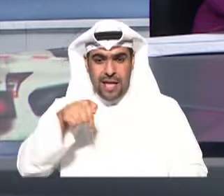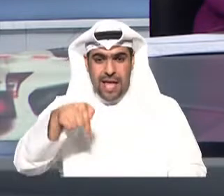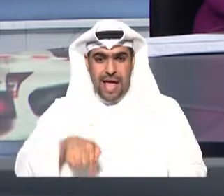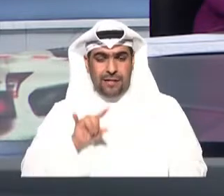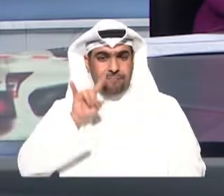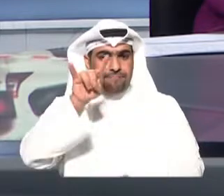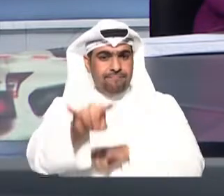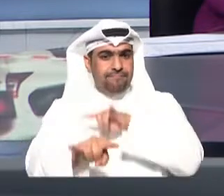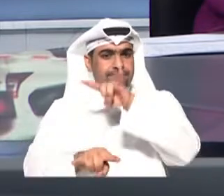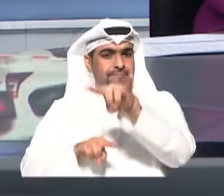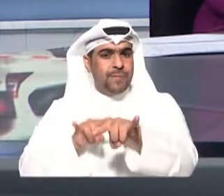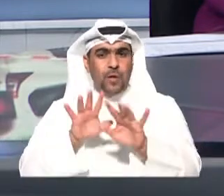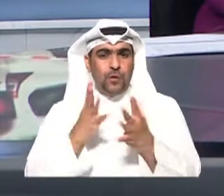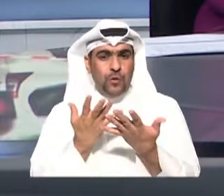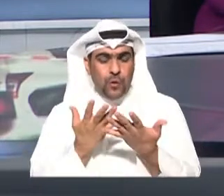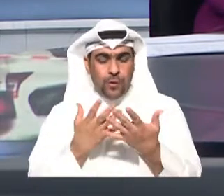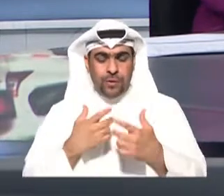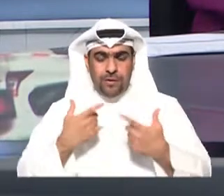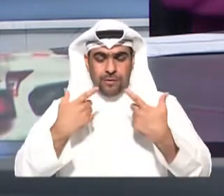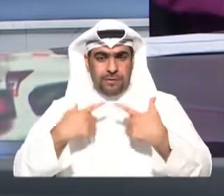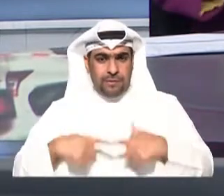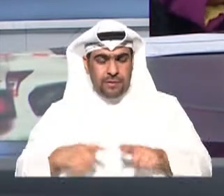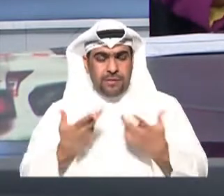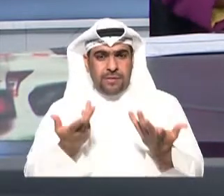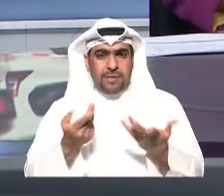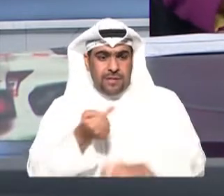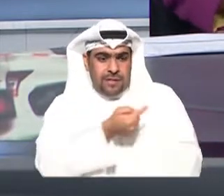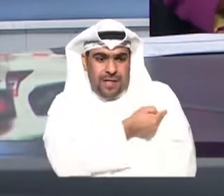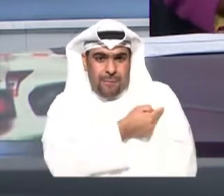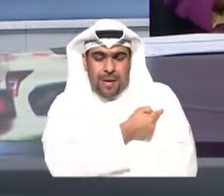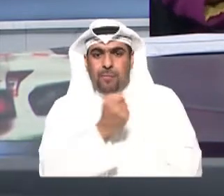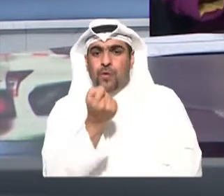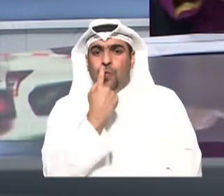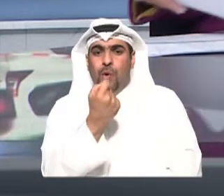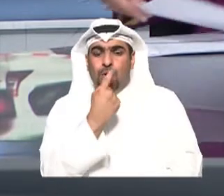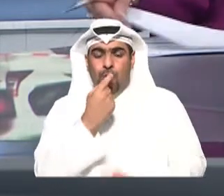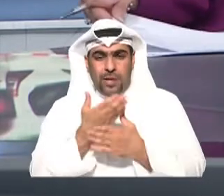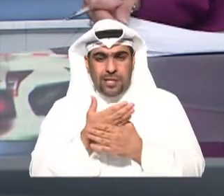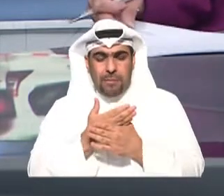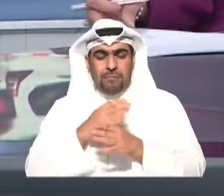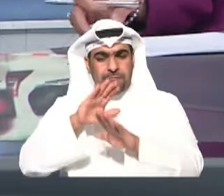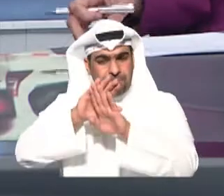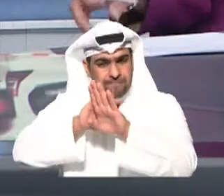الحادث لتخفيف وطأة هول الفاجعة على الشعب اللبناني الشقيق.